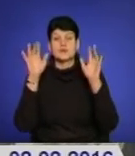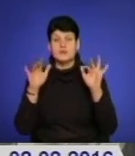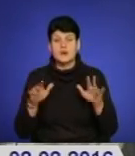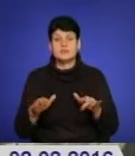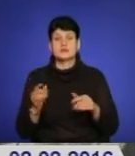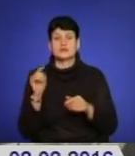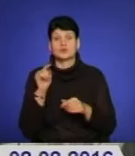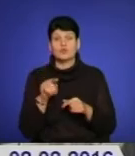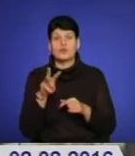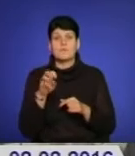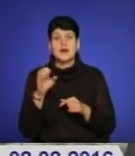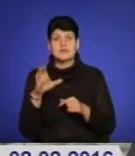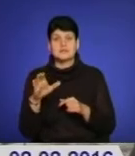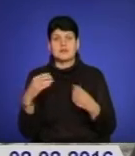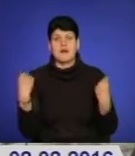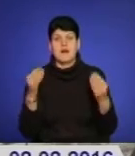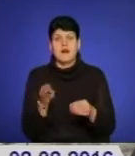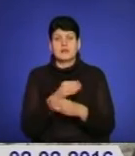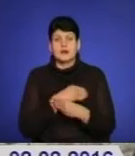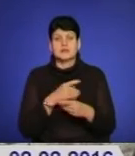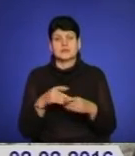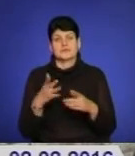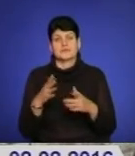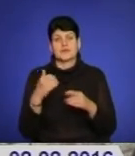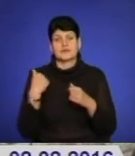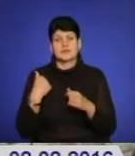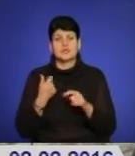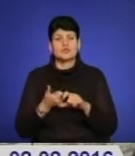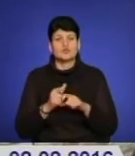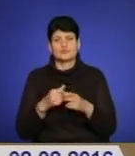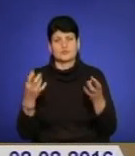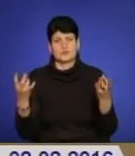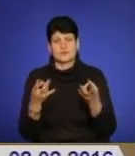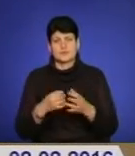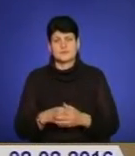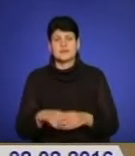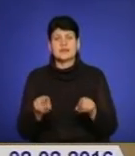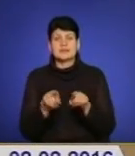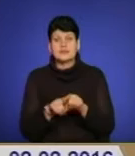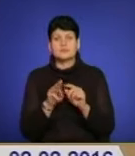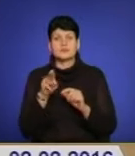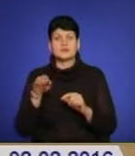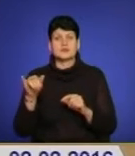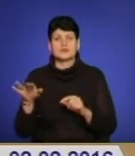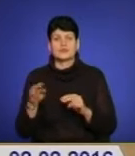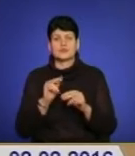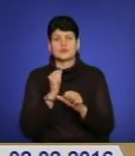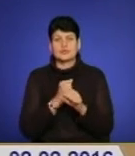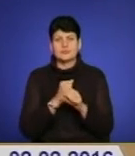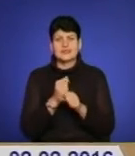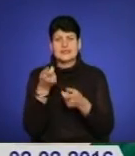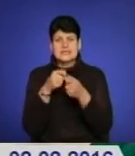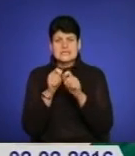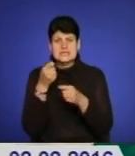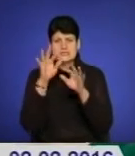Тому маскалати на фронті для військових надзвичайно необхідні. Також в училищі виготовляли маскувальні сітки,